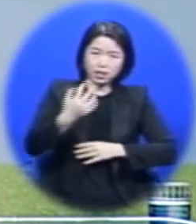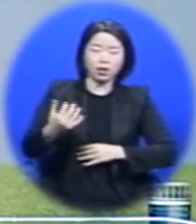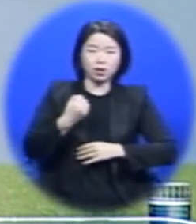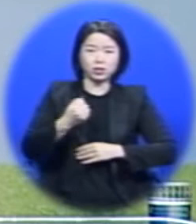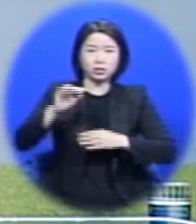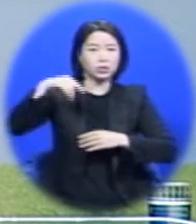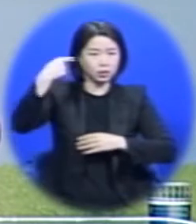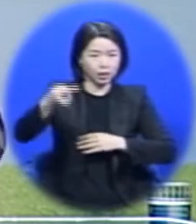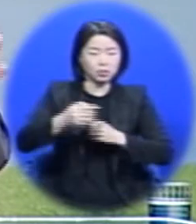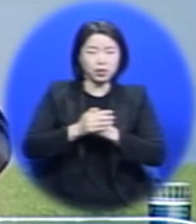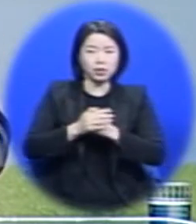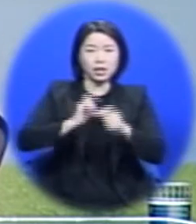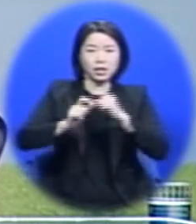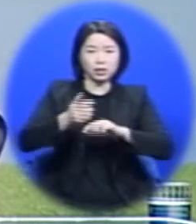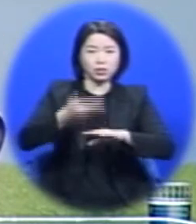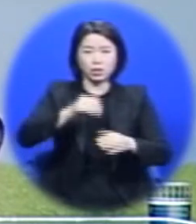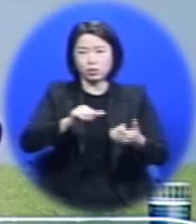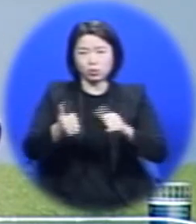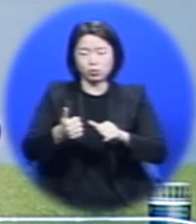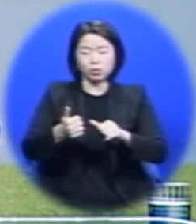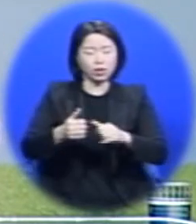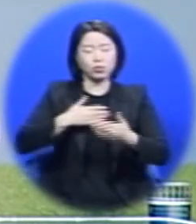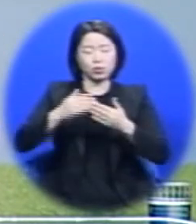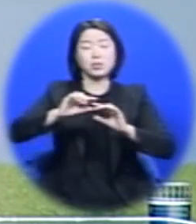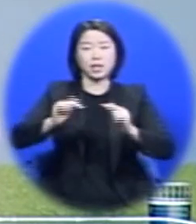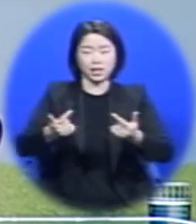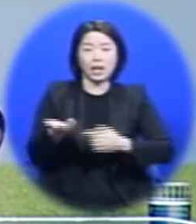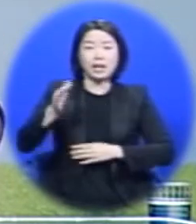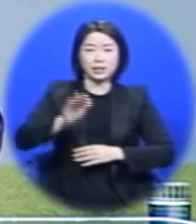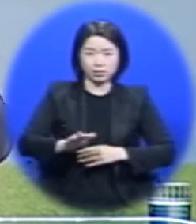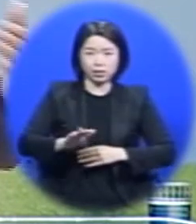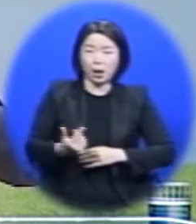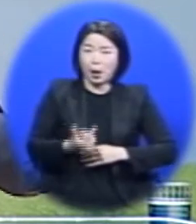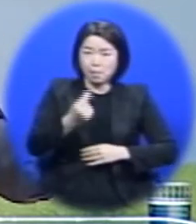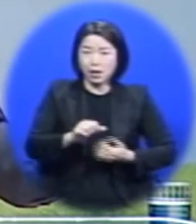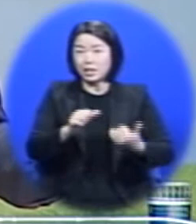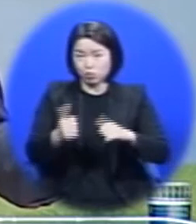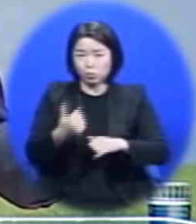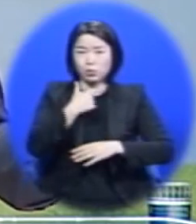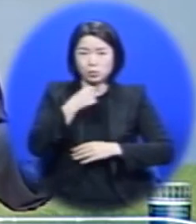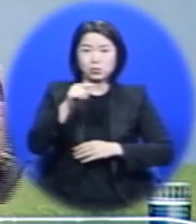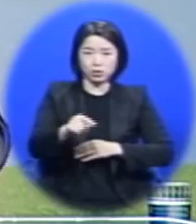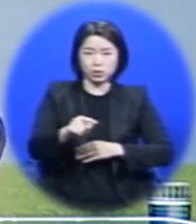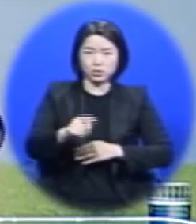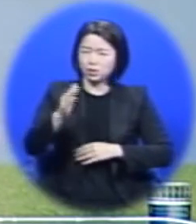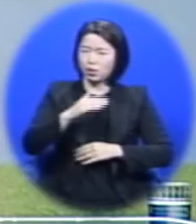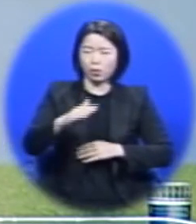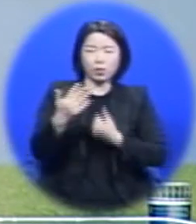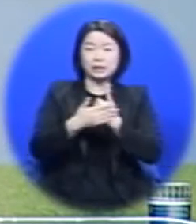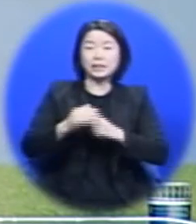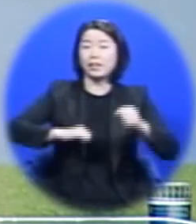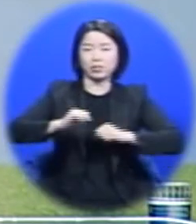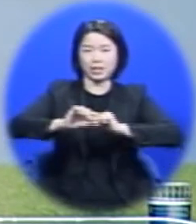다음에는 더 이상 죽는 게 두려워지지 않으니까 말입니다. 그러나 빨리 죽고 싶은 것은 결코 은혜의